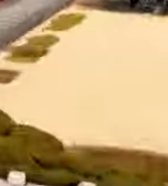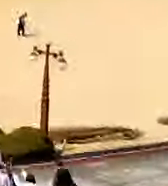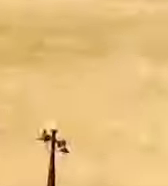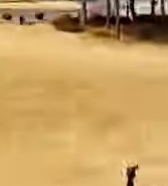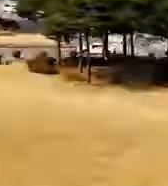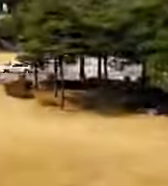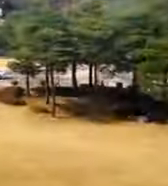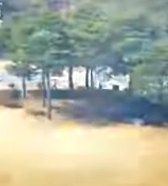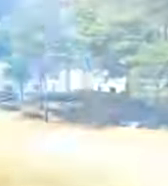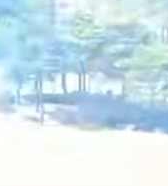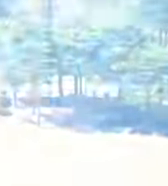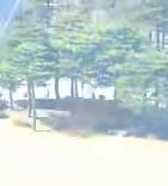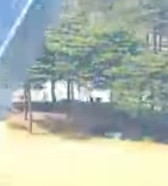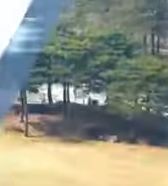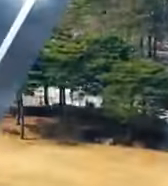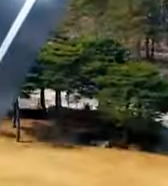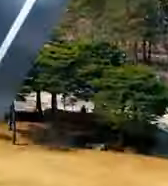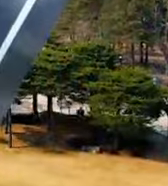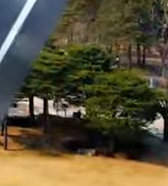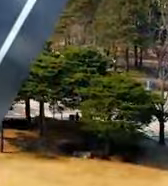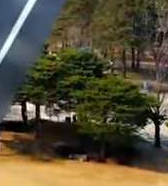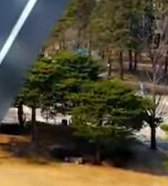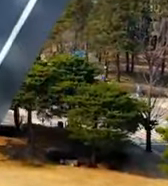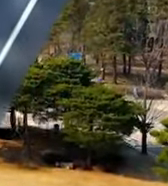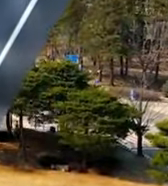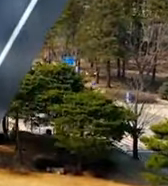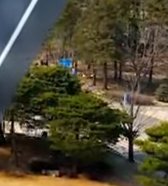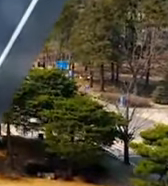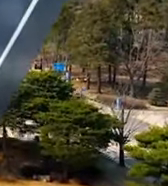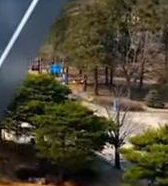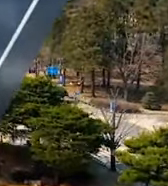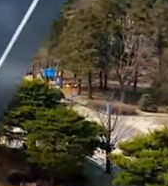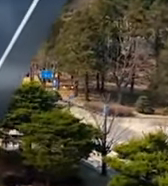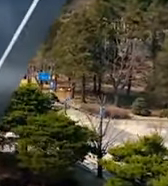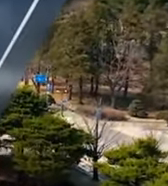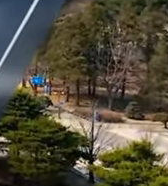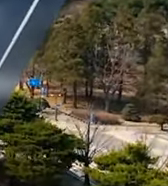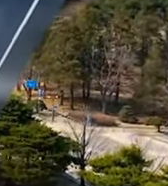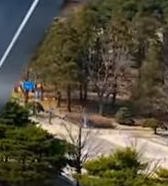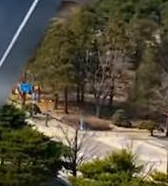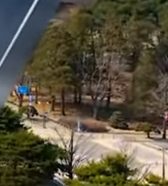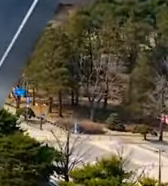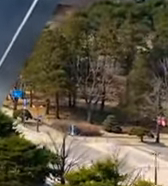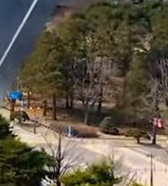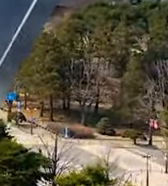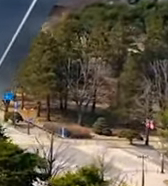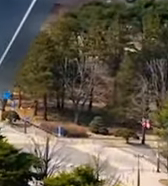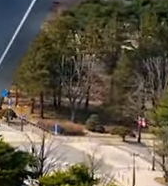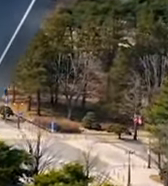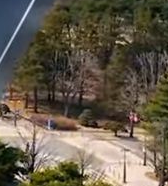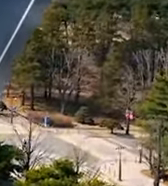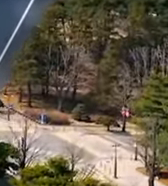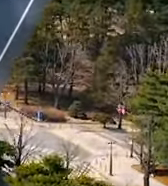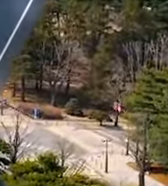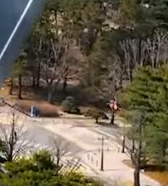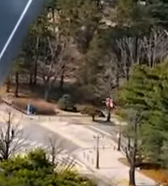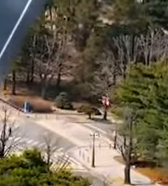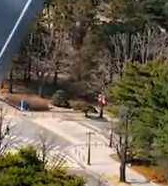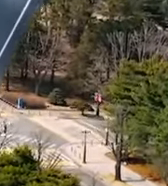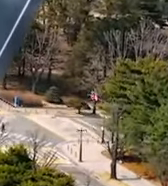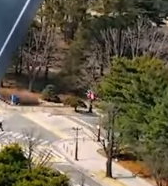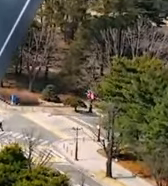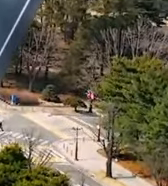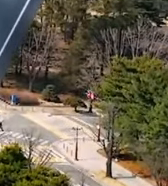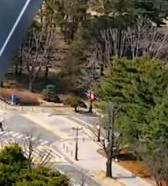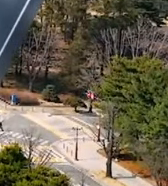네, 그래서 전국 투표율 현재 6.9%를 기록하고 있습니다. 국회의사당을 차지하게